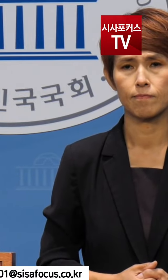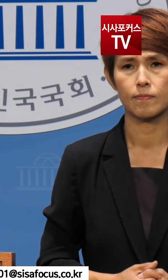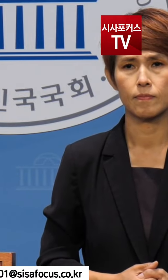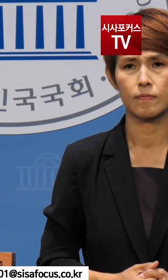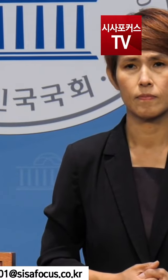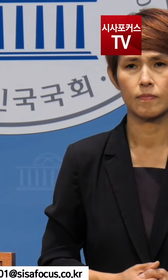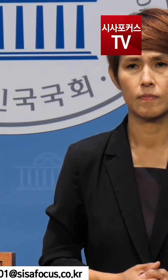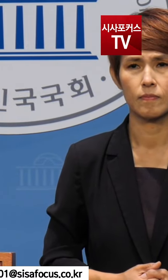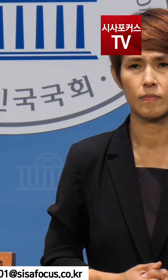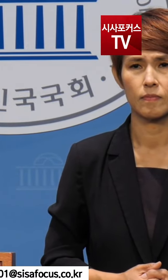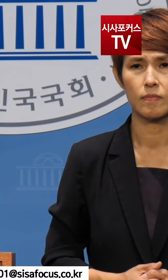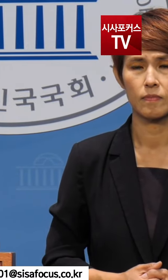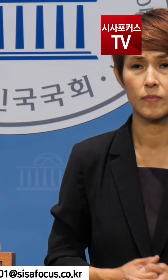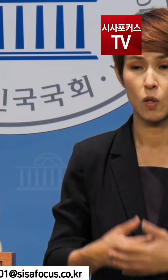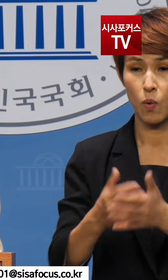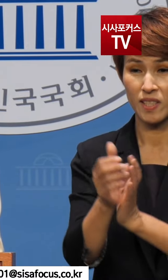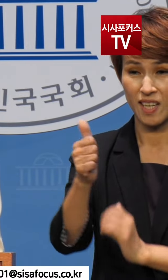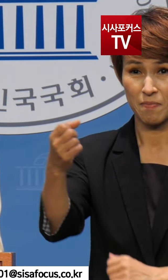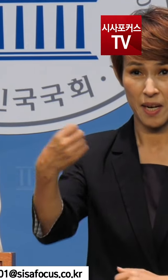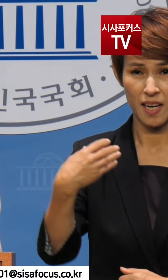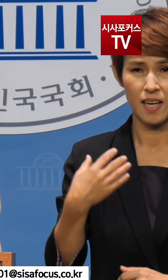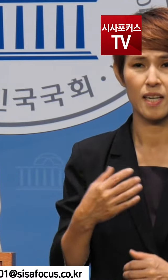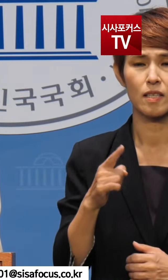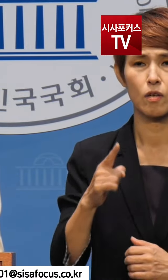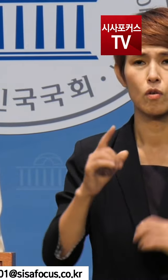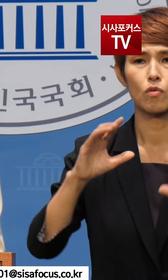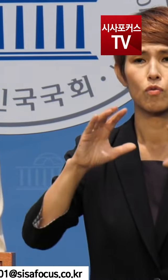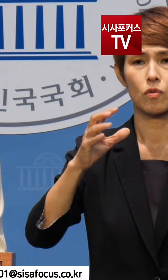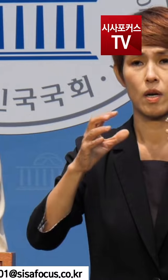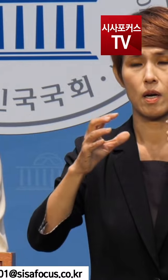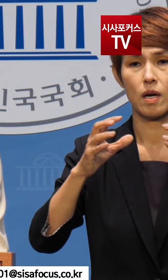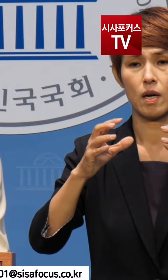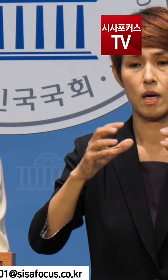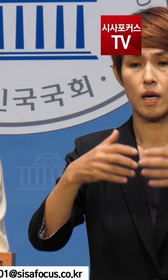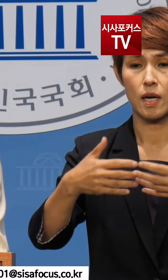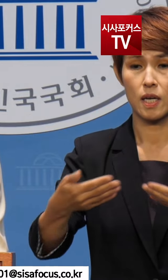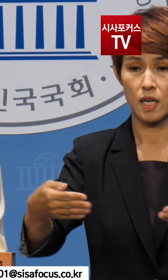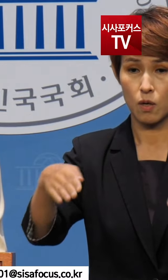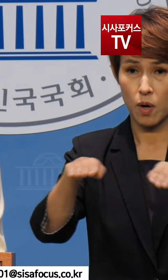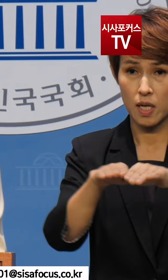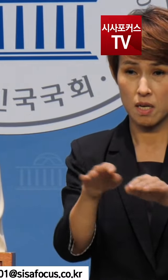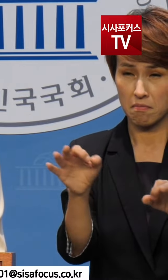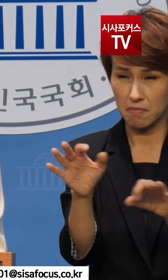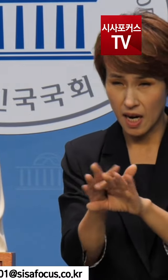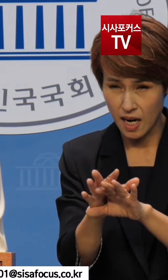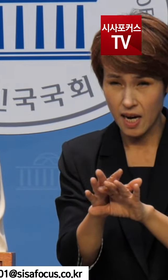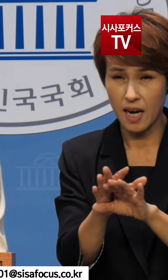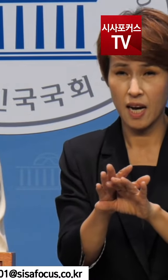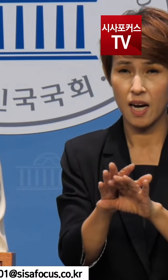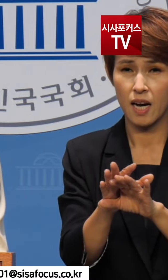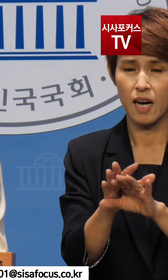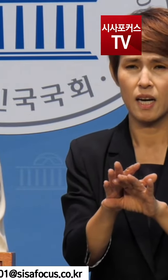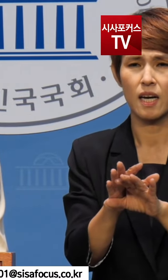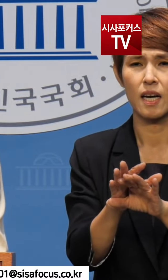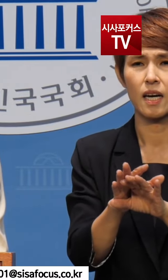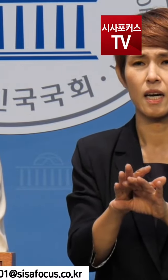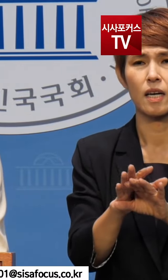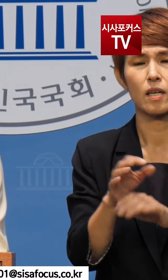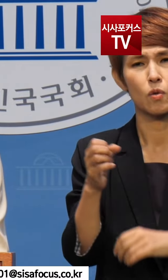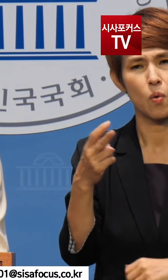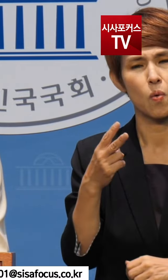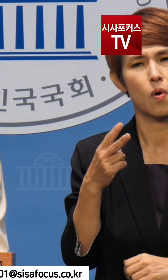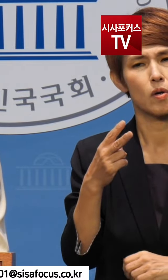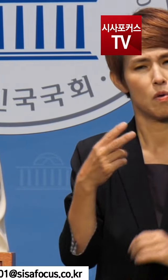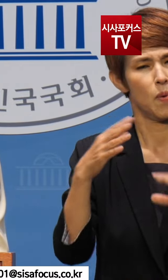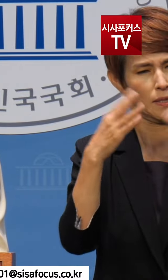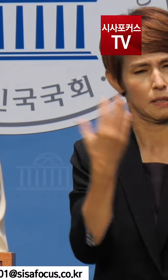제이 원장의 이 주장은 캐리스라는 국가기관이 없어지거나 아니면 환골탈태를 해야 하는 시점에 와 있다는 것을